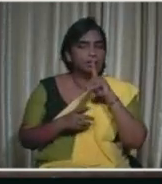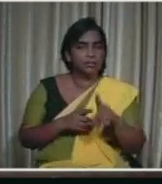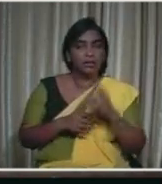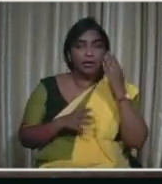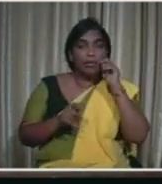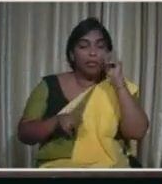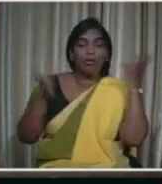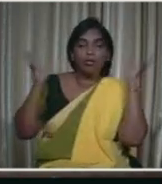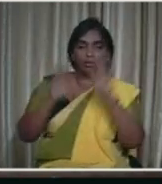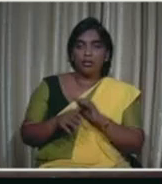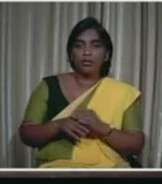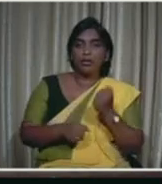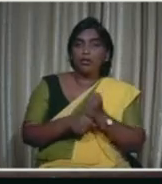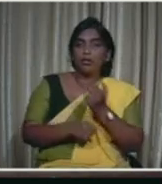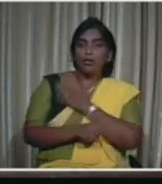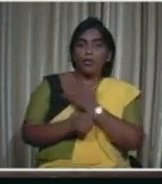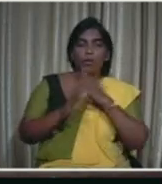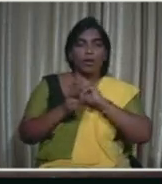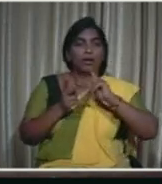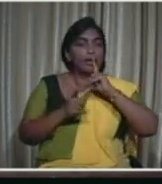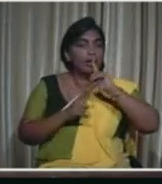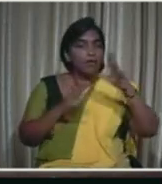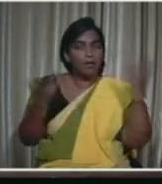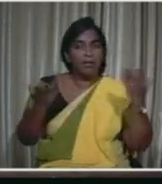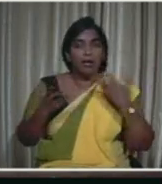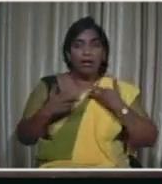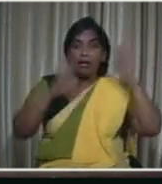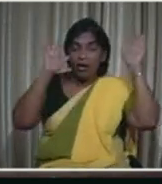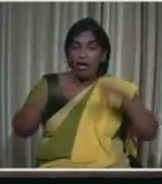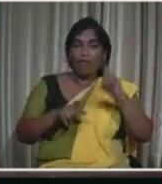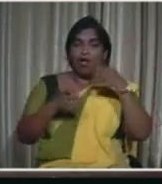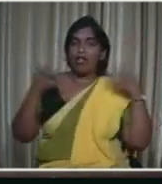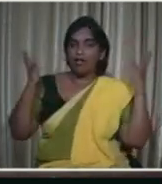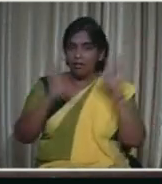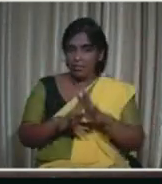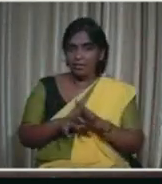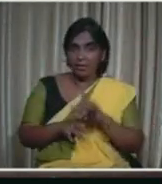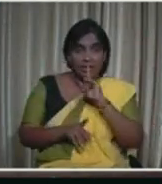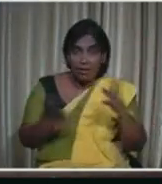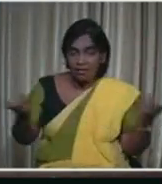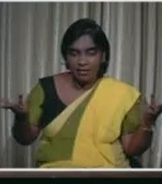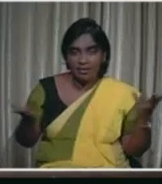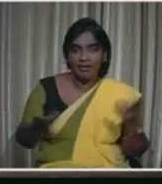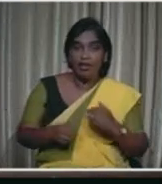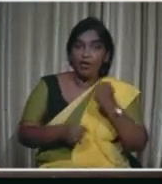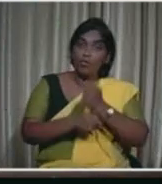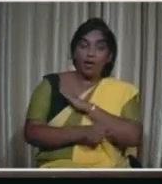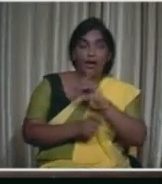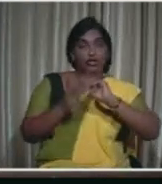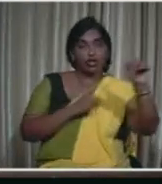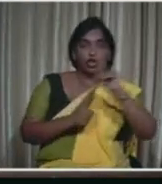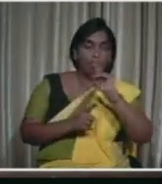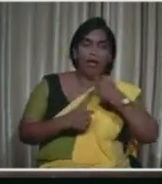pare, gotae pakiuat, apia awa, kolambat, eman ni, gotae pak, gotae kau orang